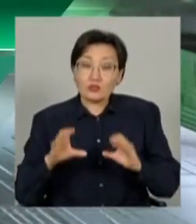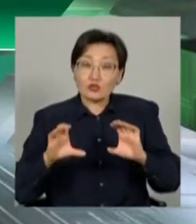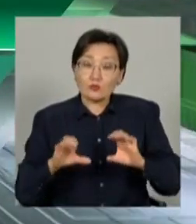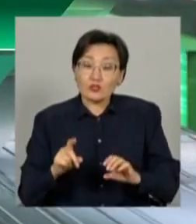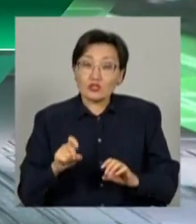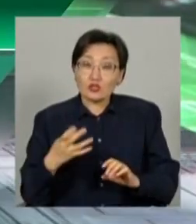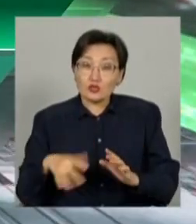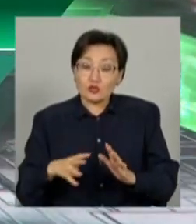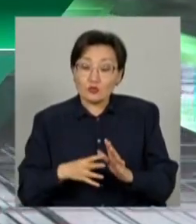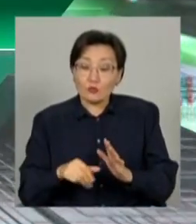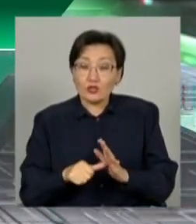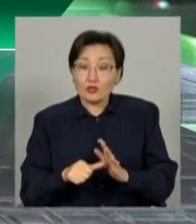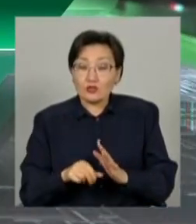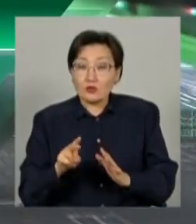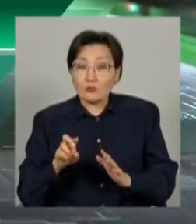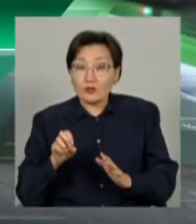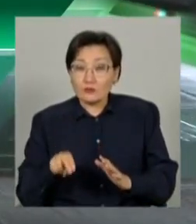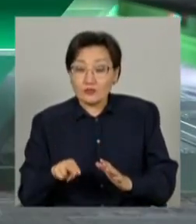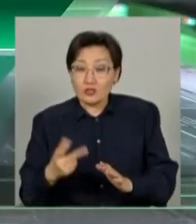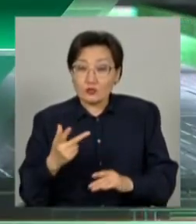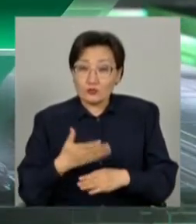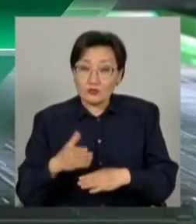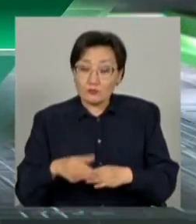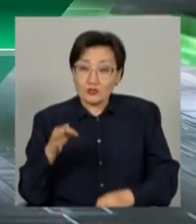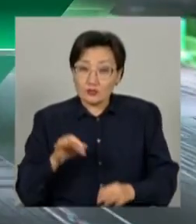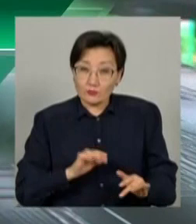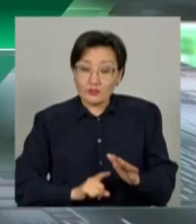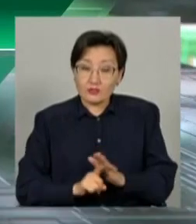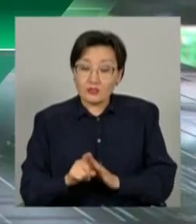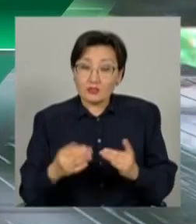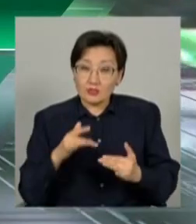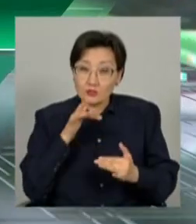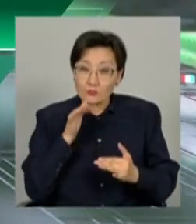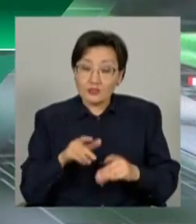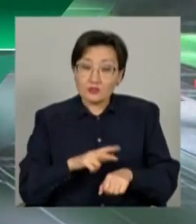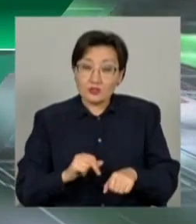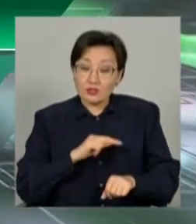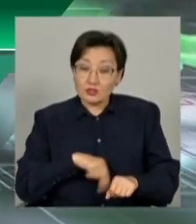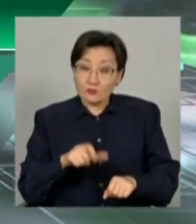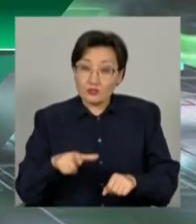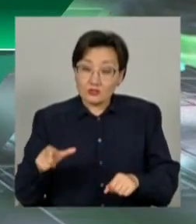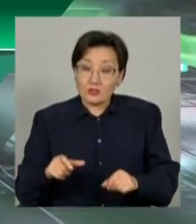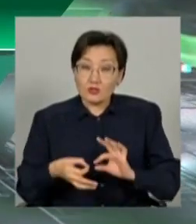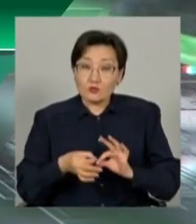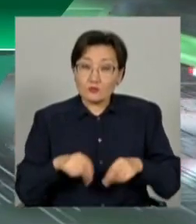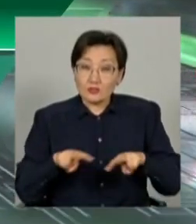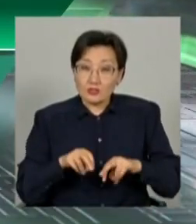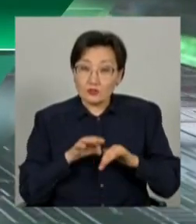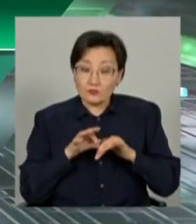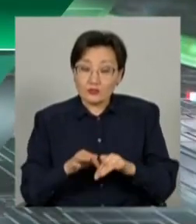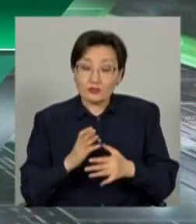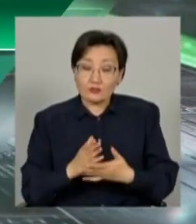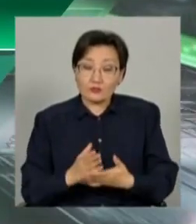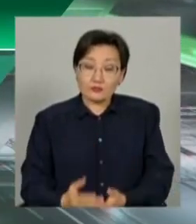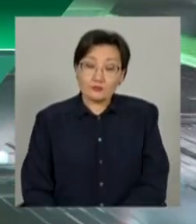кодексінің 156 бабы 3-ші тармағына сәйкес қылмыстық іс қозғалды. Қазіргі уақытта полиция қызметкерлерімен жан-жақты тергеу амалдары